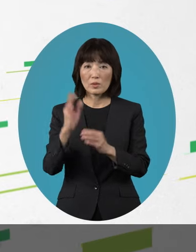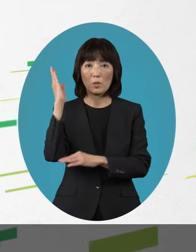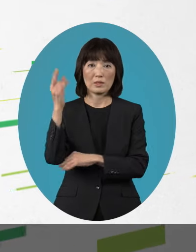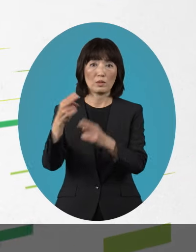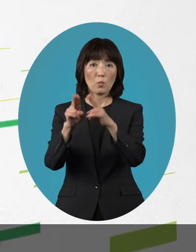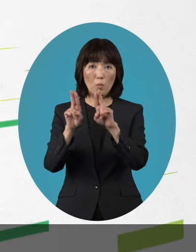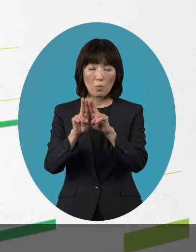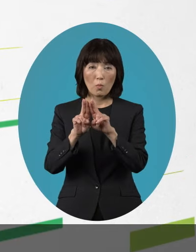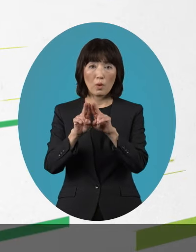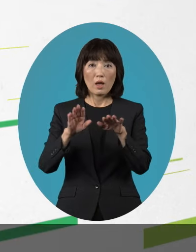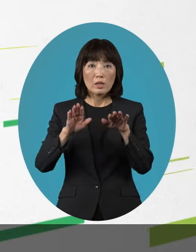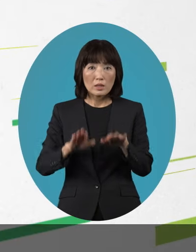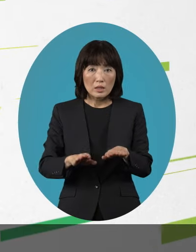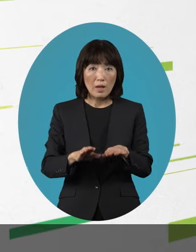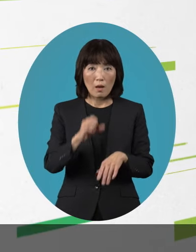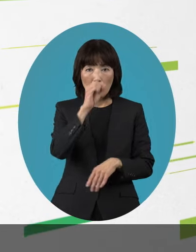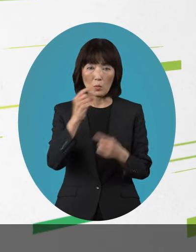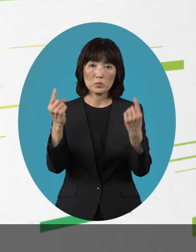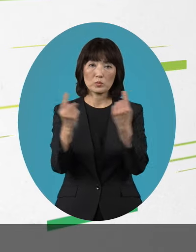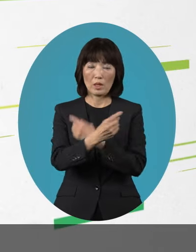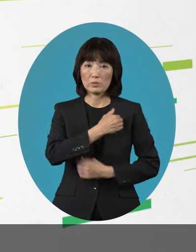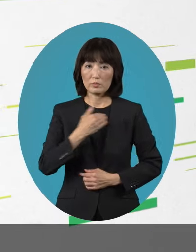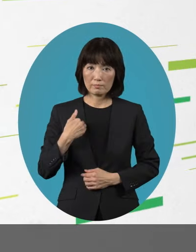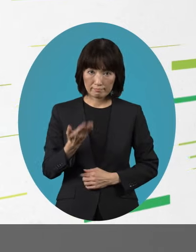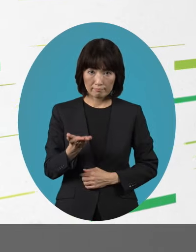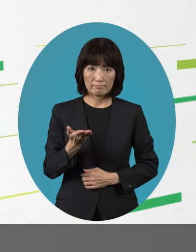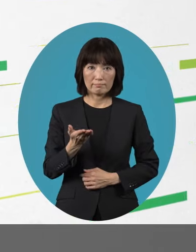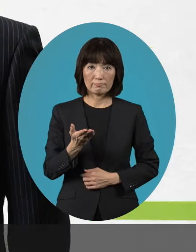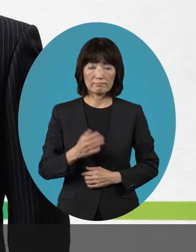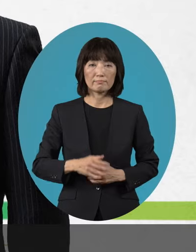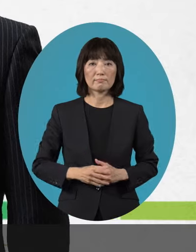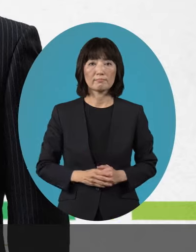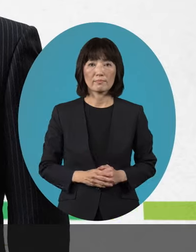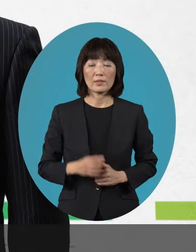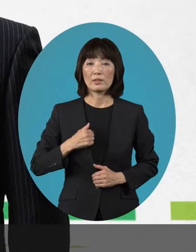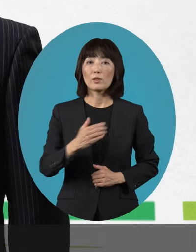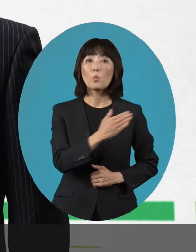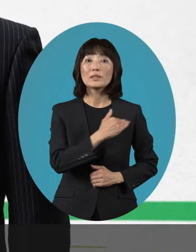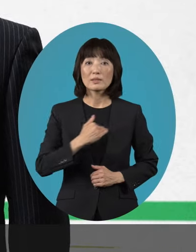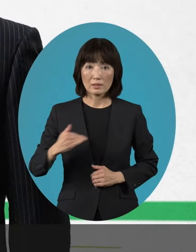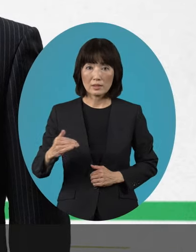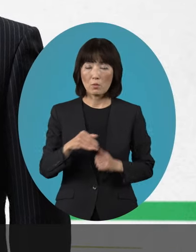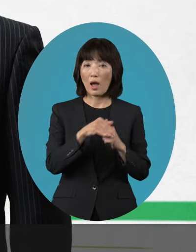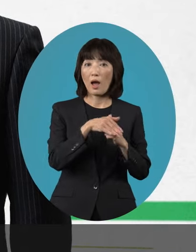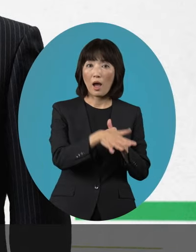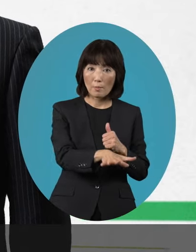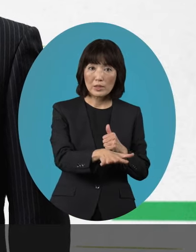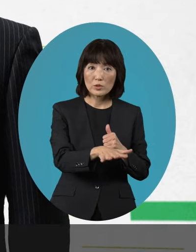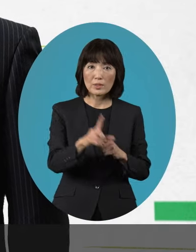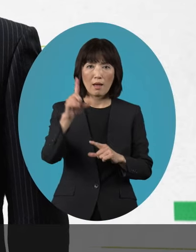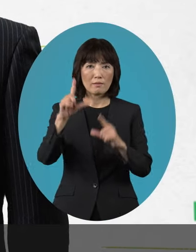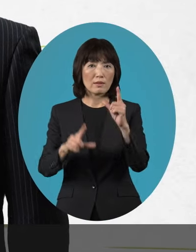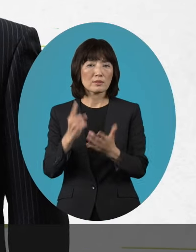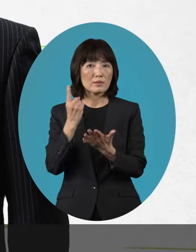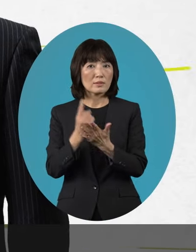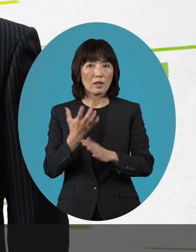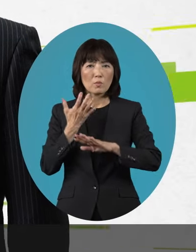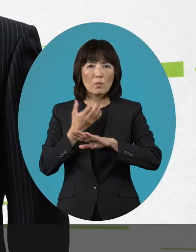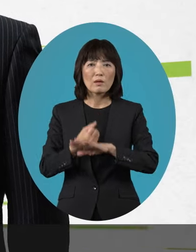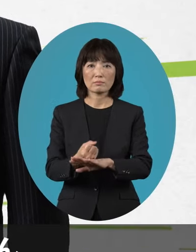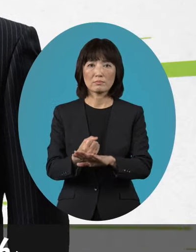に現状を打破する力はあるのでしょうか。私たちには派閥や形式だけの慣